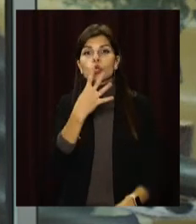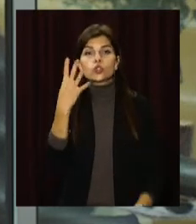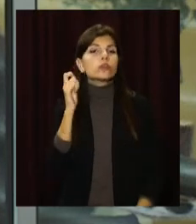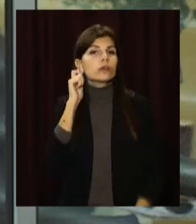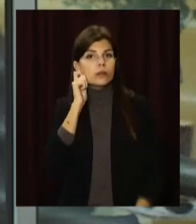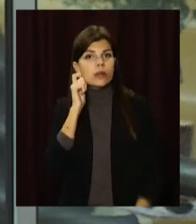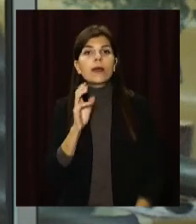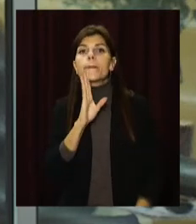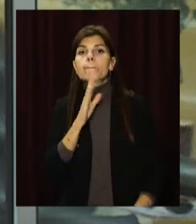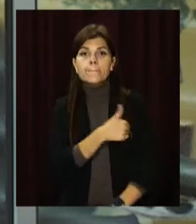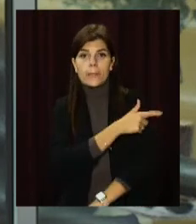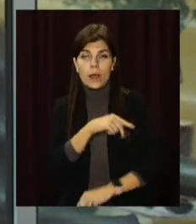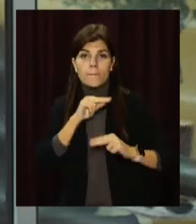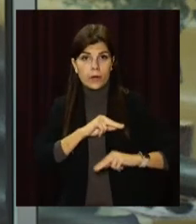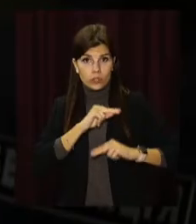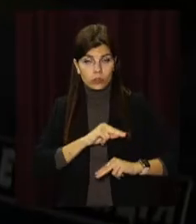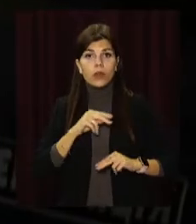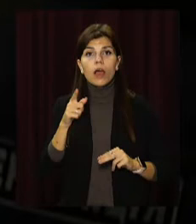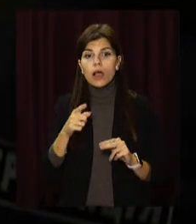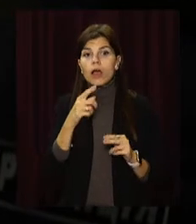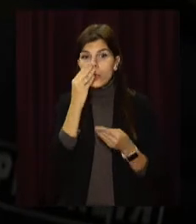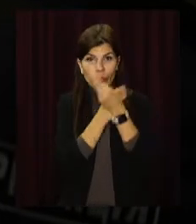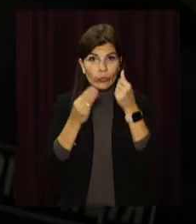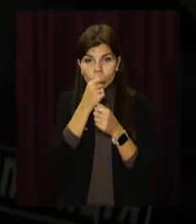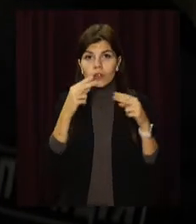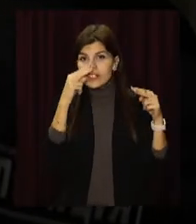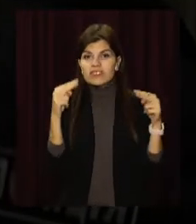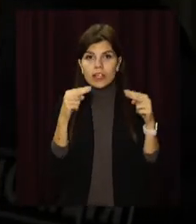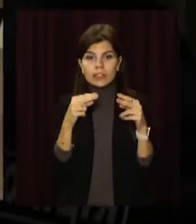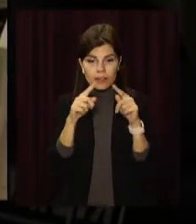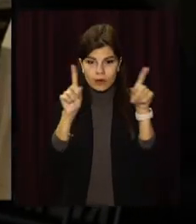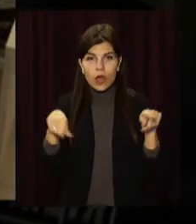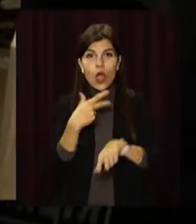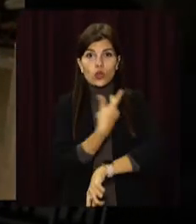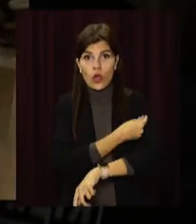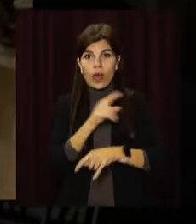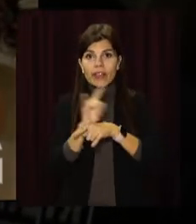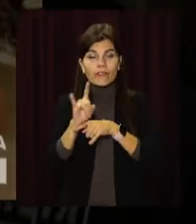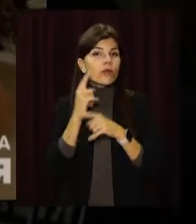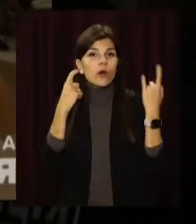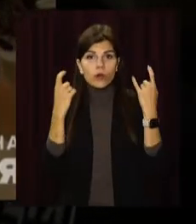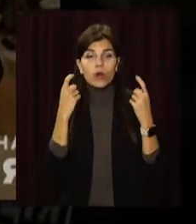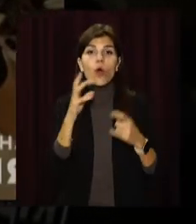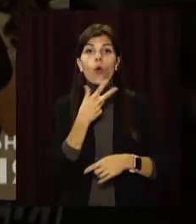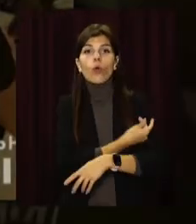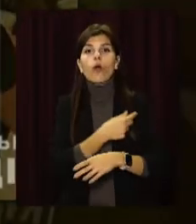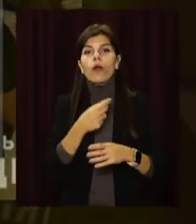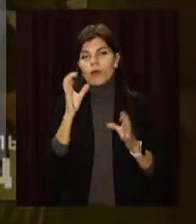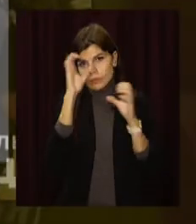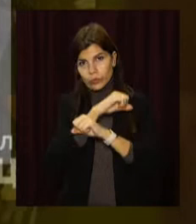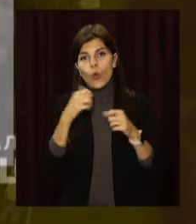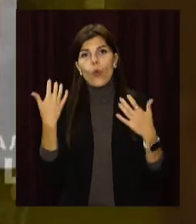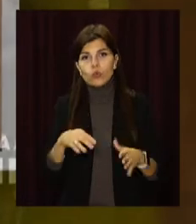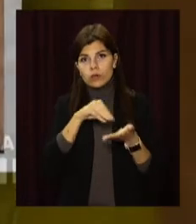44-річна медпрацівниця. Вона разом із 27-річним спільником вносила неправдиву інформацію про вакцинацію до